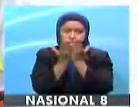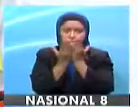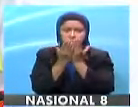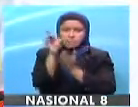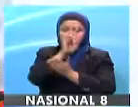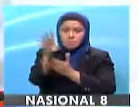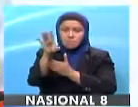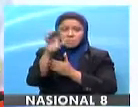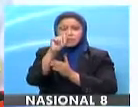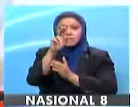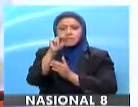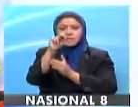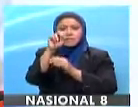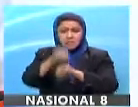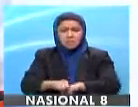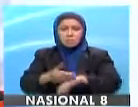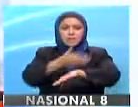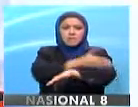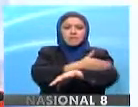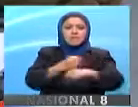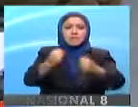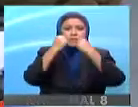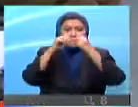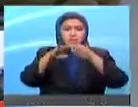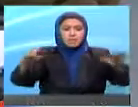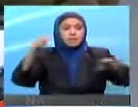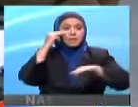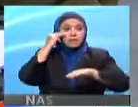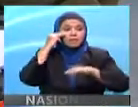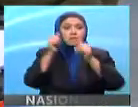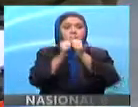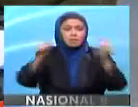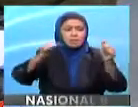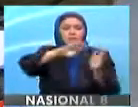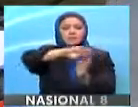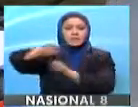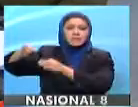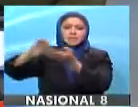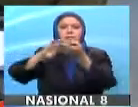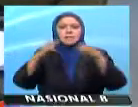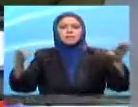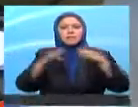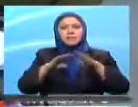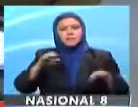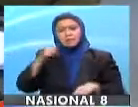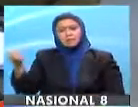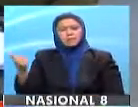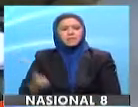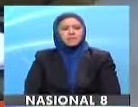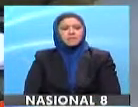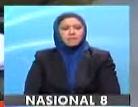dan menjadi medium utama pembelajaran dan komunikasi di sekolah tanpa mengetepikan bahasa lain.